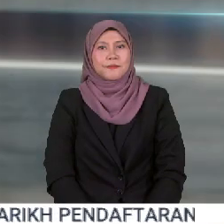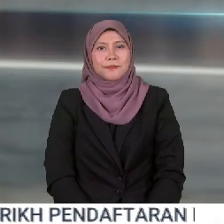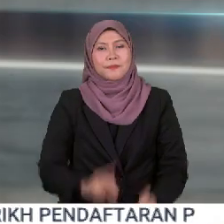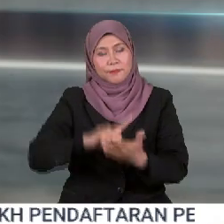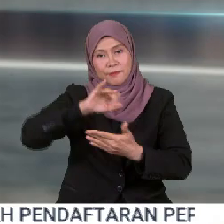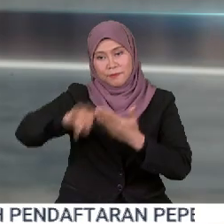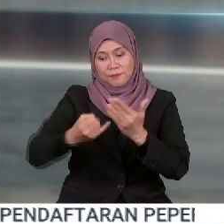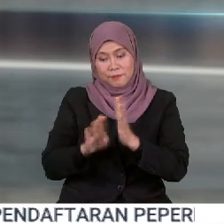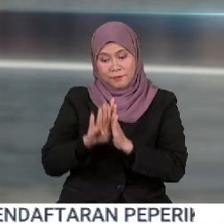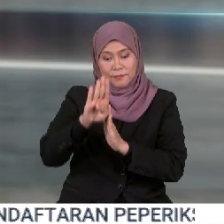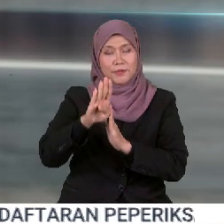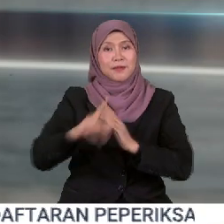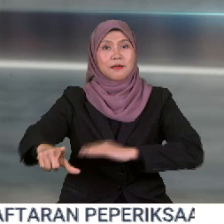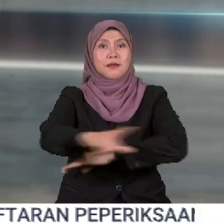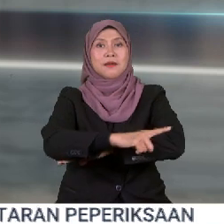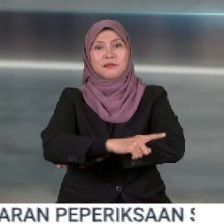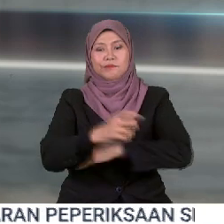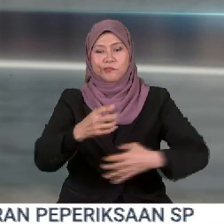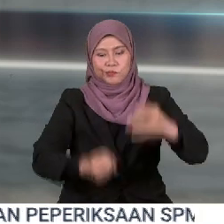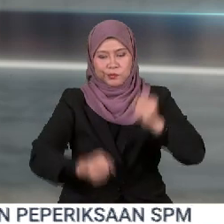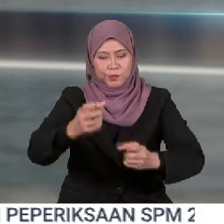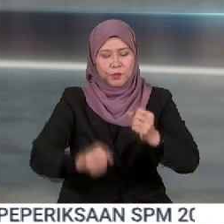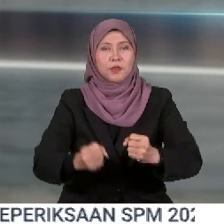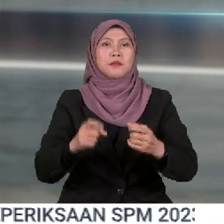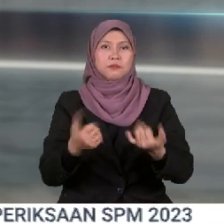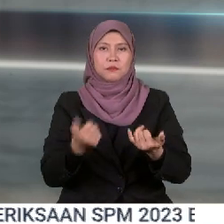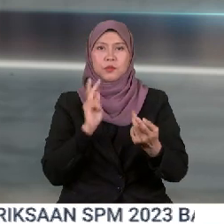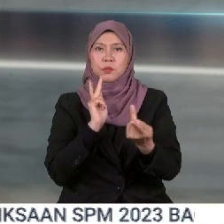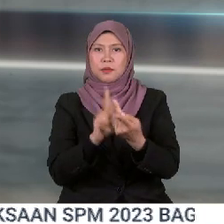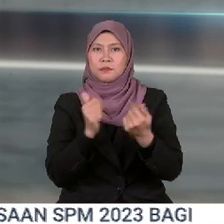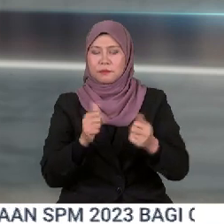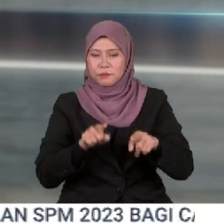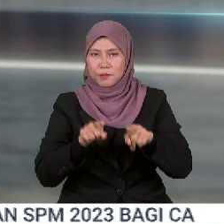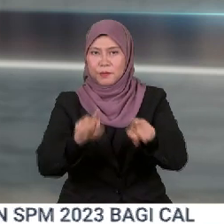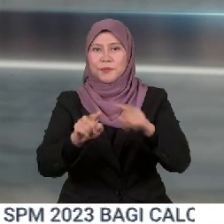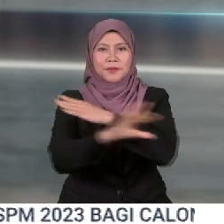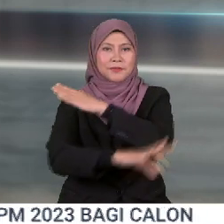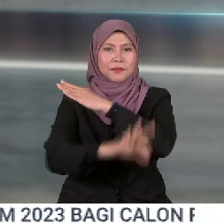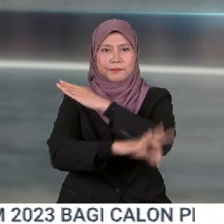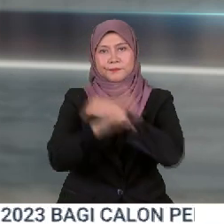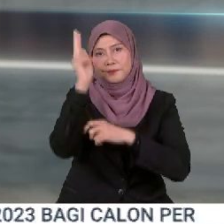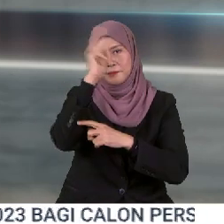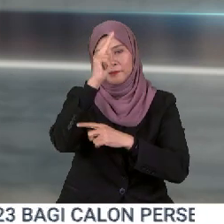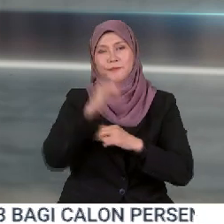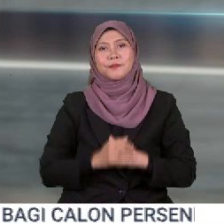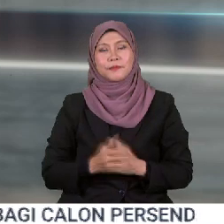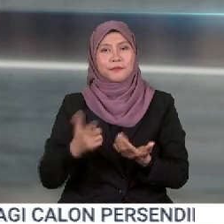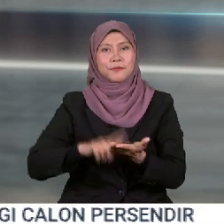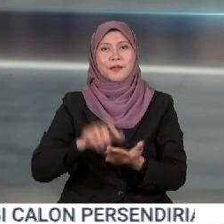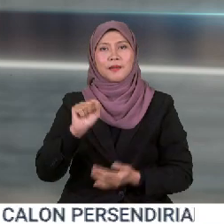Project pembangunan ladang tenusu berskala besar selari dengan hasrat dan aspirasi kerajaan Dewi 9 rinciannya bersama